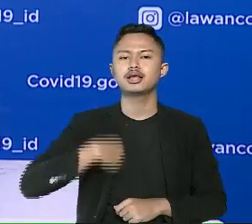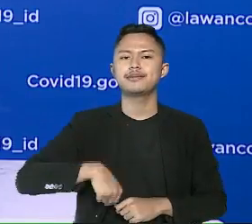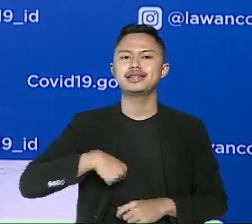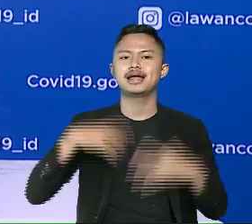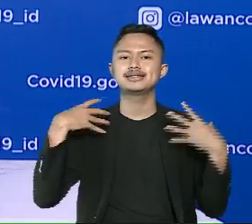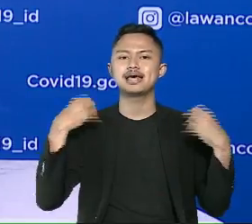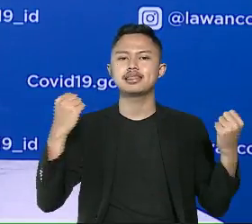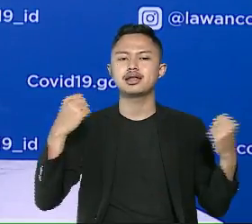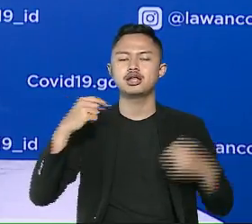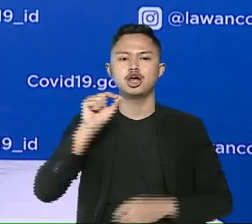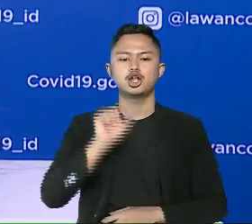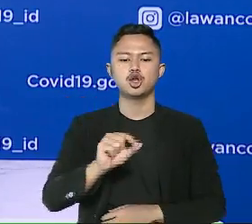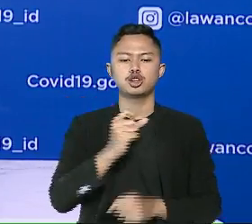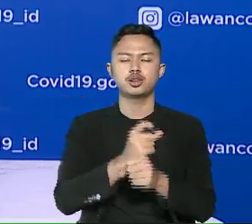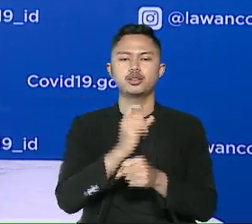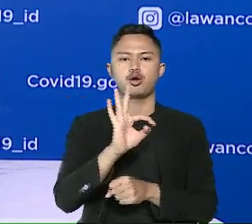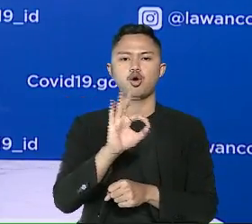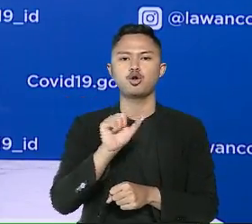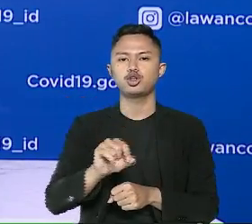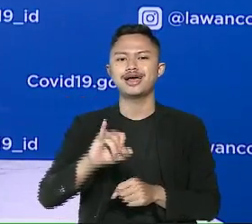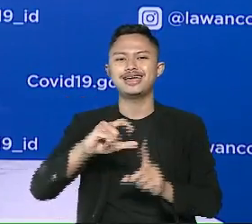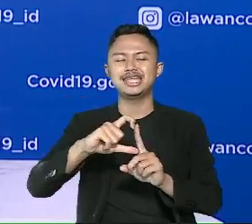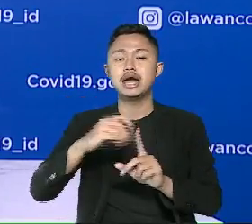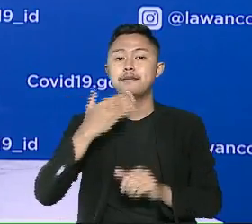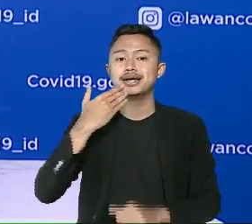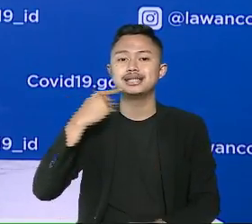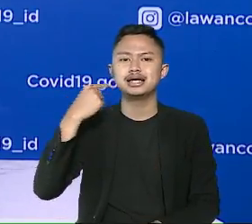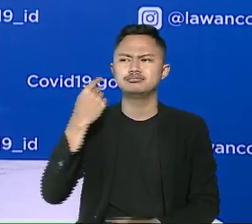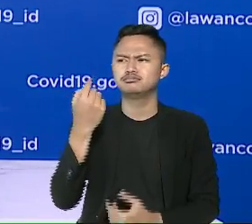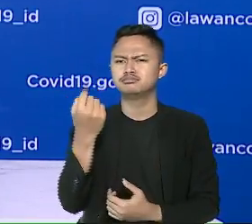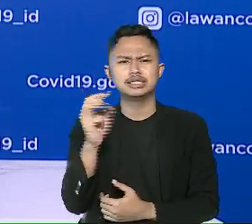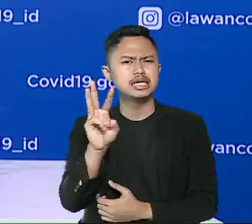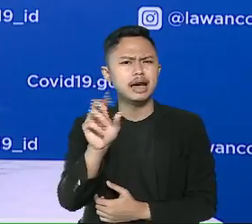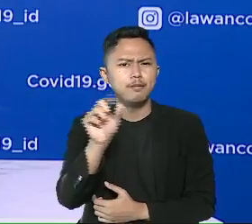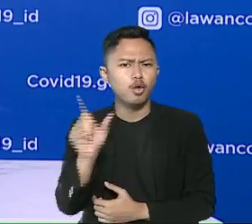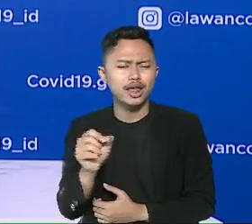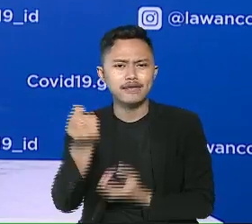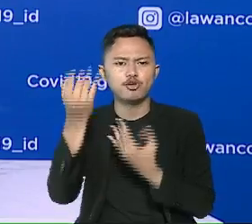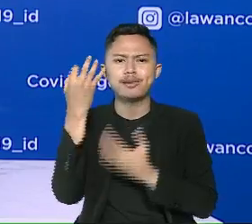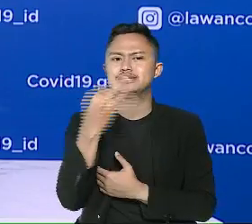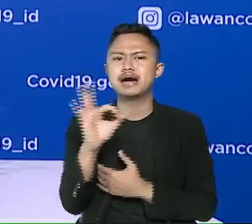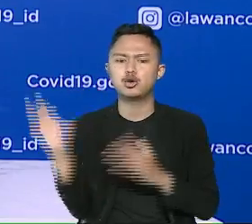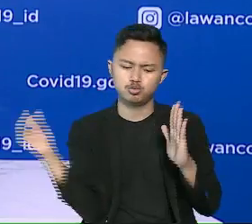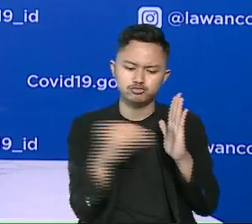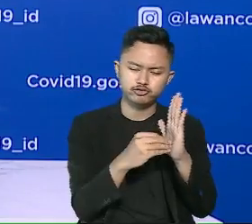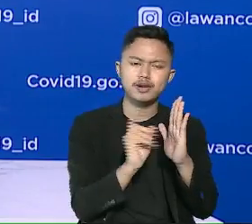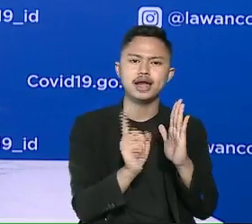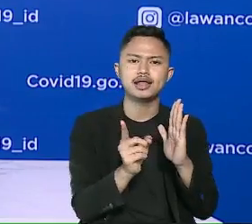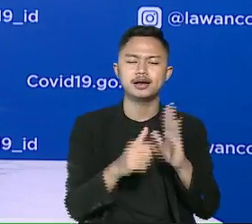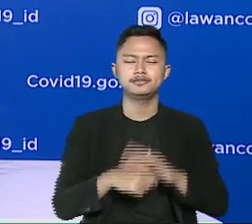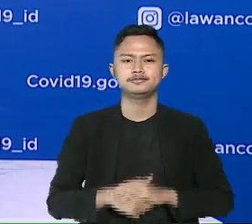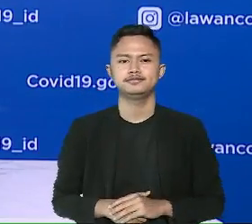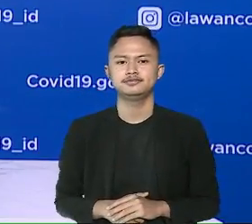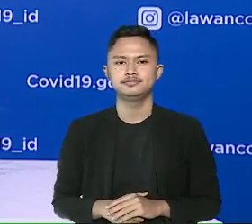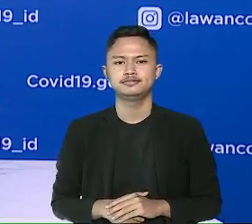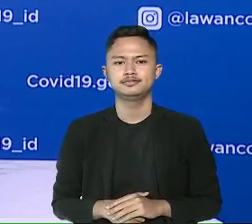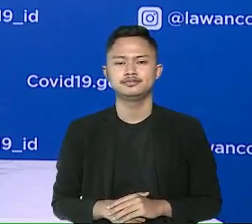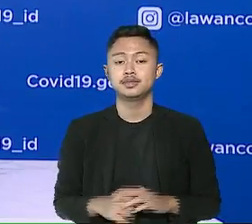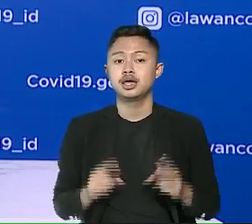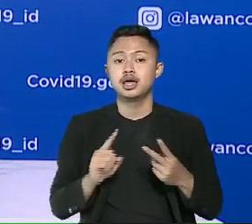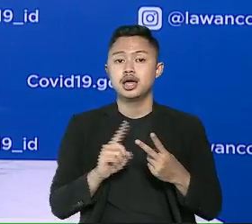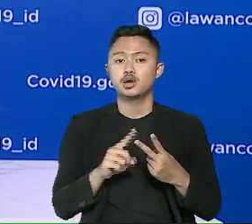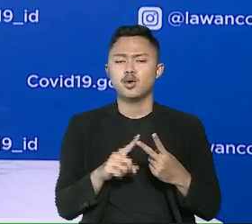infoalkes.kemkes.go.id yang diperbaharui secara berkala per 3 bulan. Yang kedua, produsen mampu